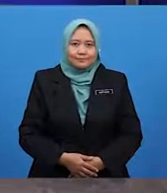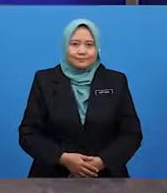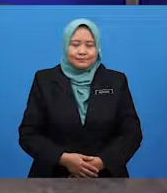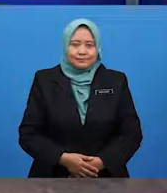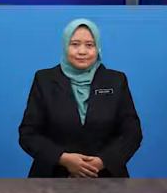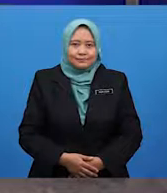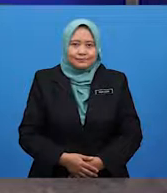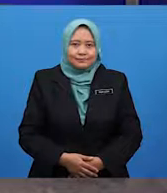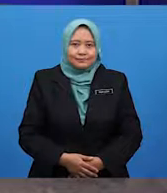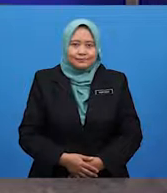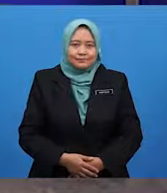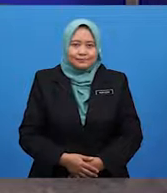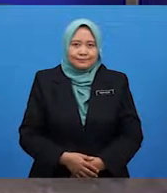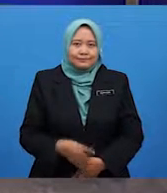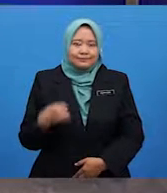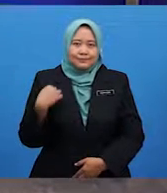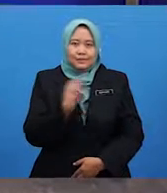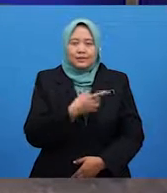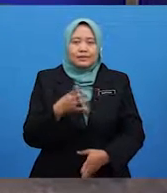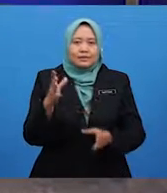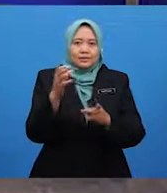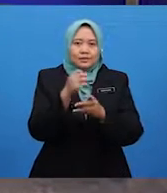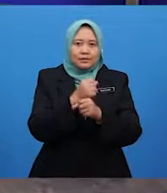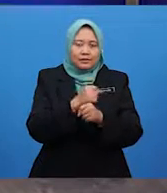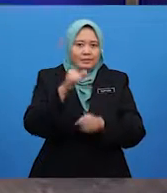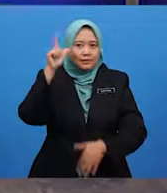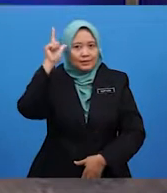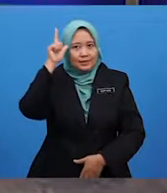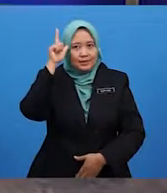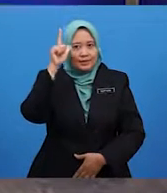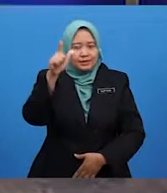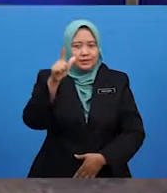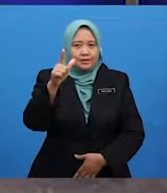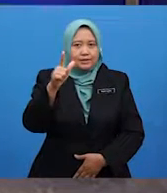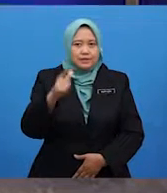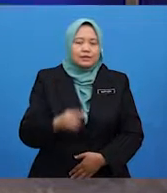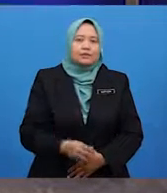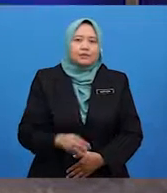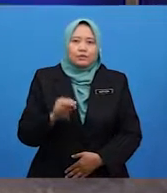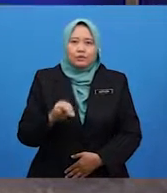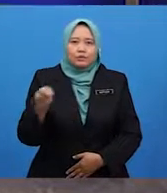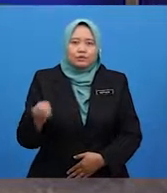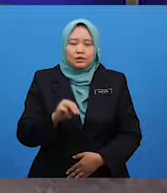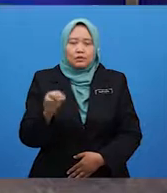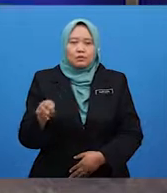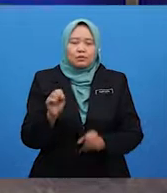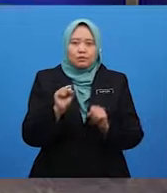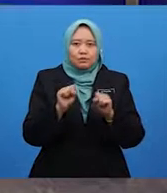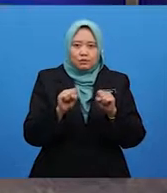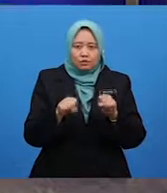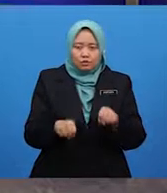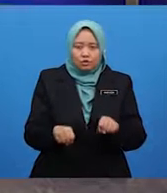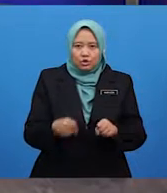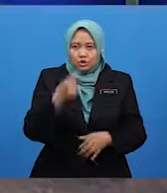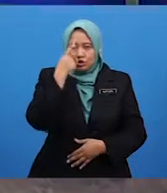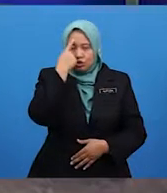semua akan dapat melihat bakat muda seperti anda semua, pelukis seni yang akan muncul bagi menggiatkan lagi industri seni visual Malaysia. Ya, betul tak Cikgu